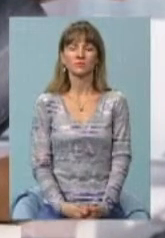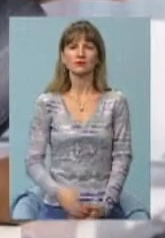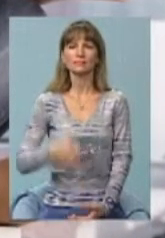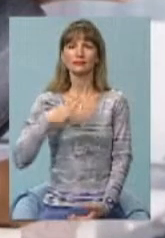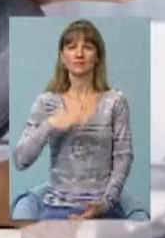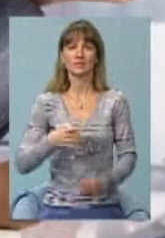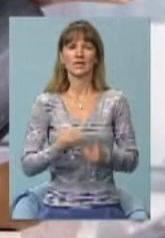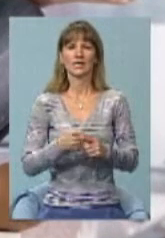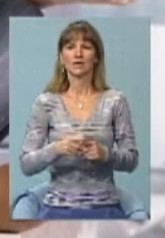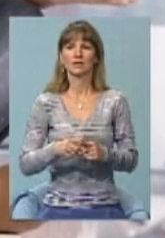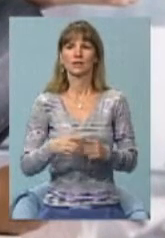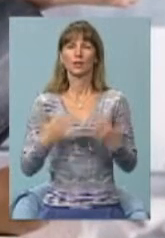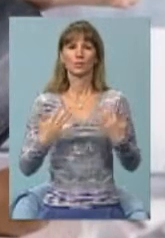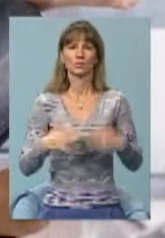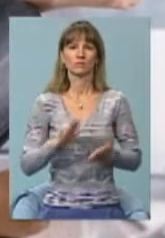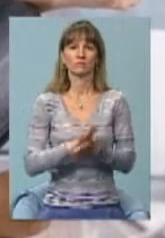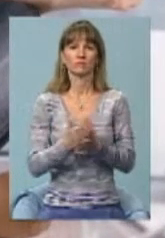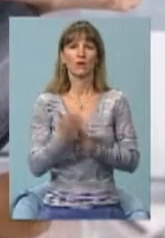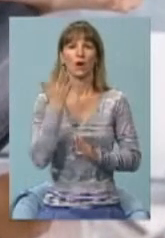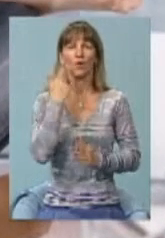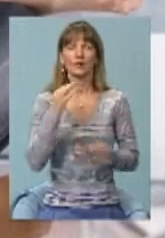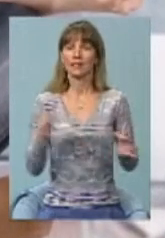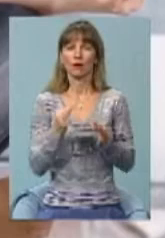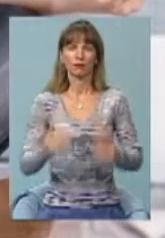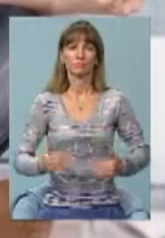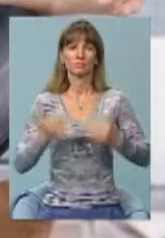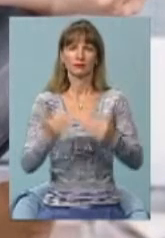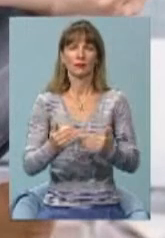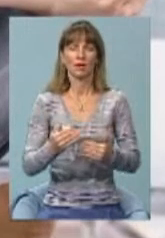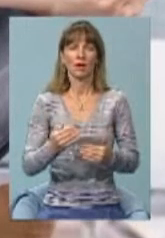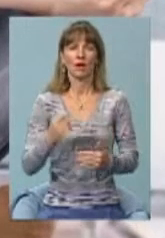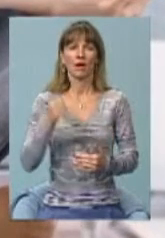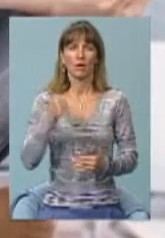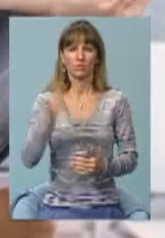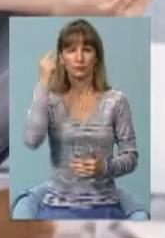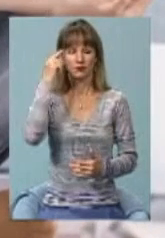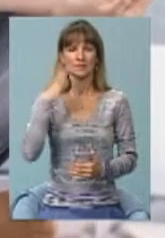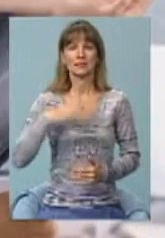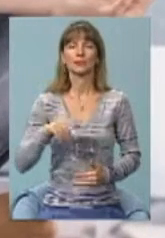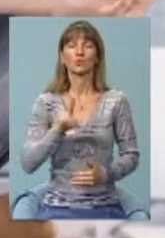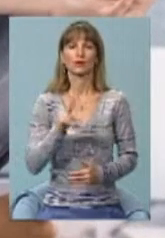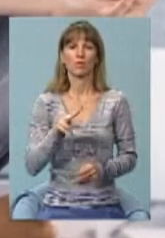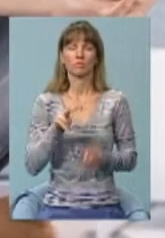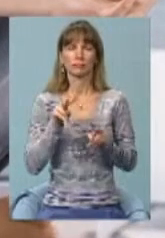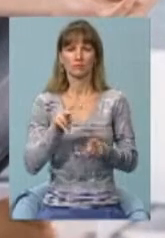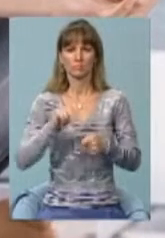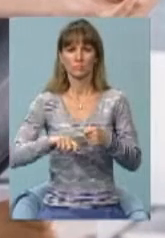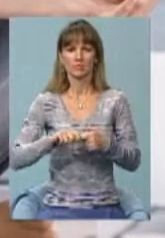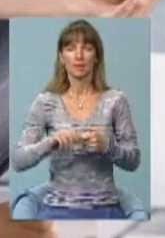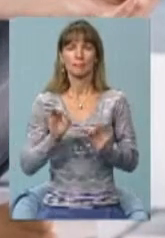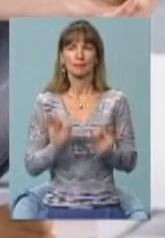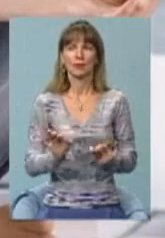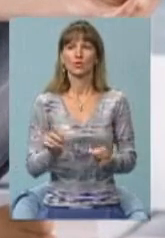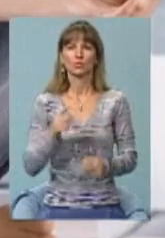Стриманість – це душевний стан, який ніколи не переступає межі здорового глузду. Стриманим є той, хто контролює прагнення, що